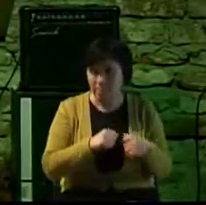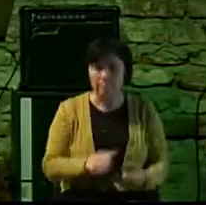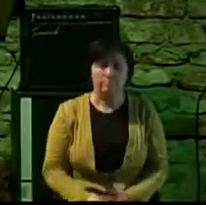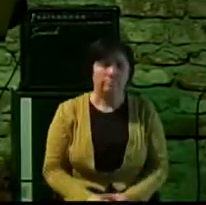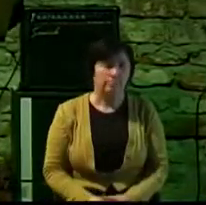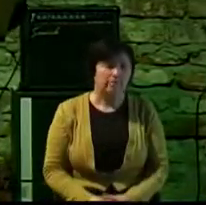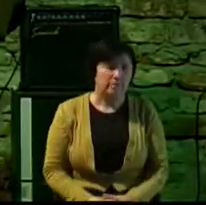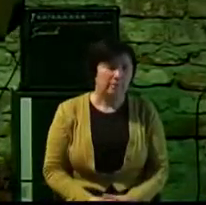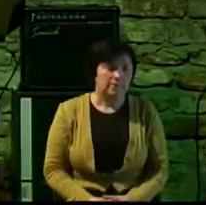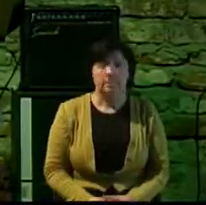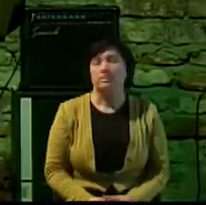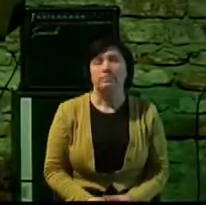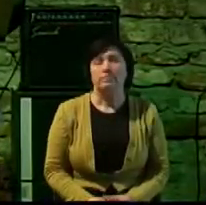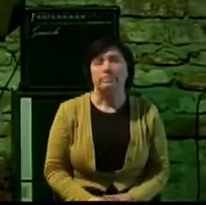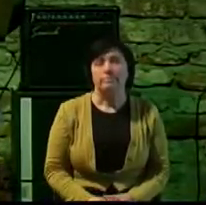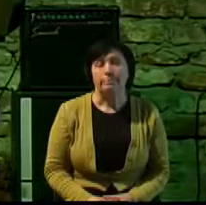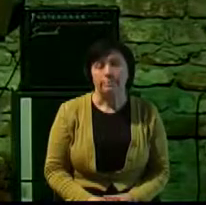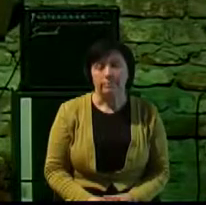его к погибели.